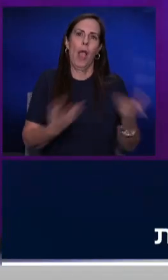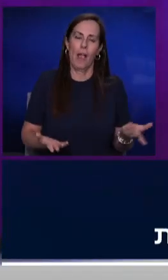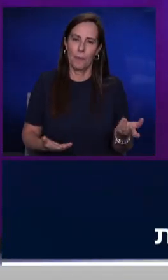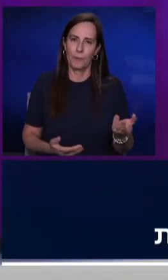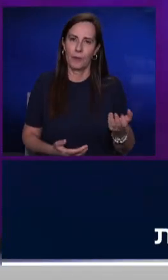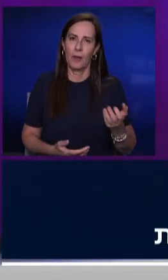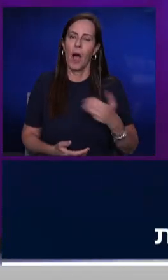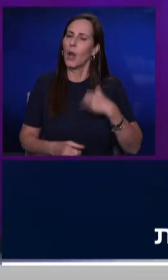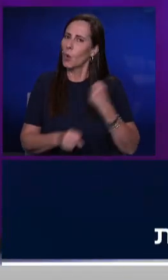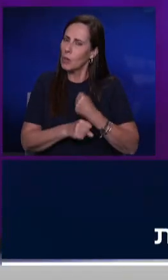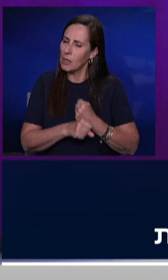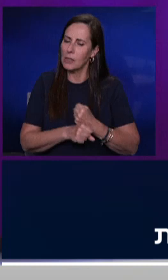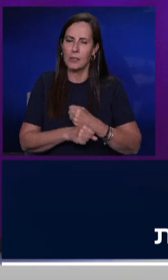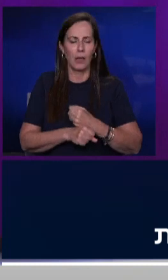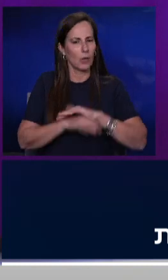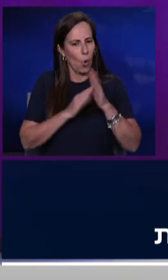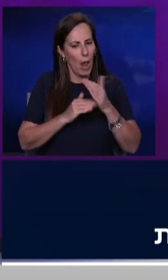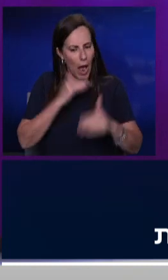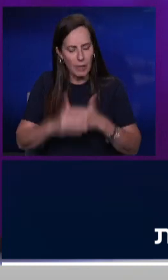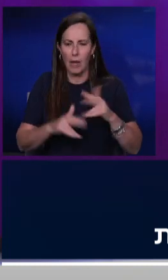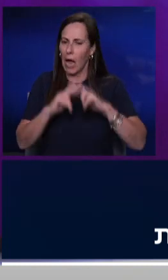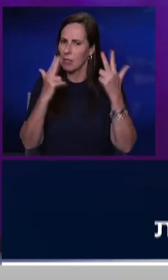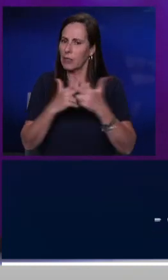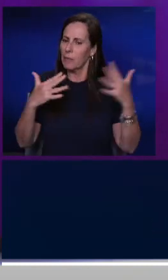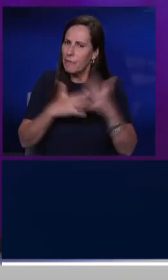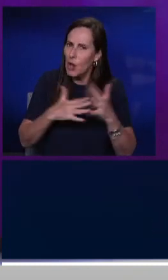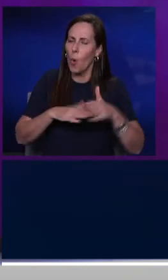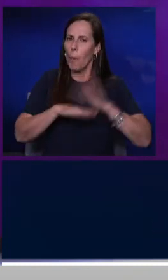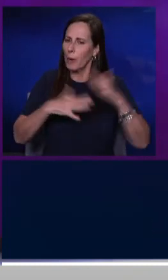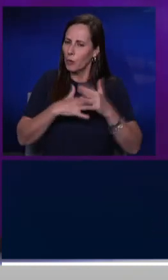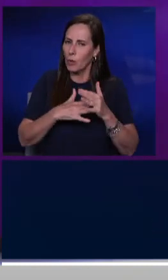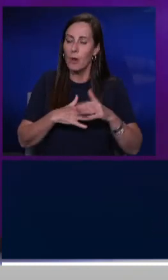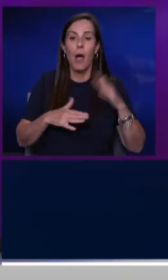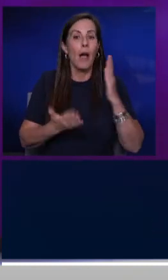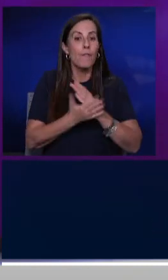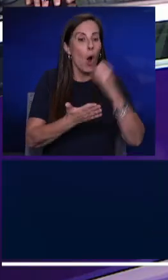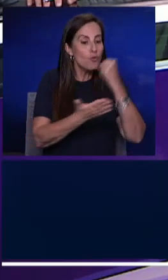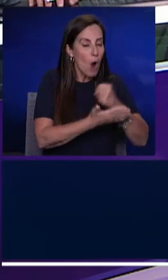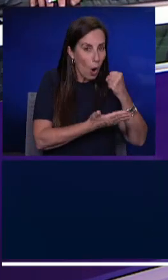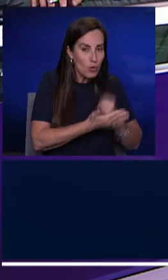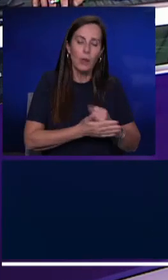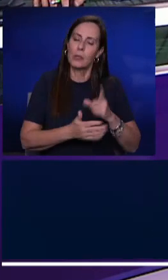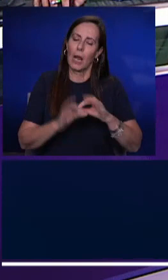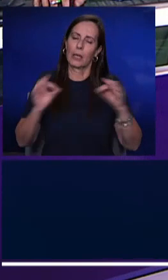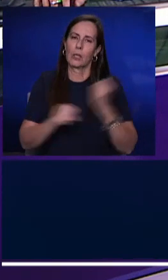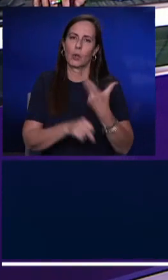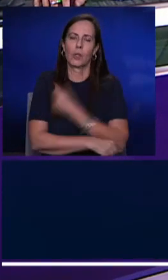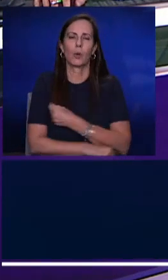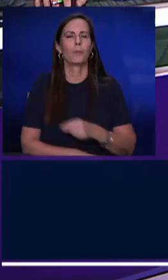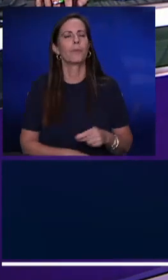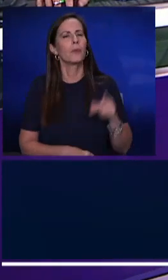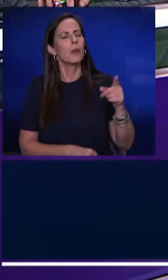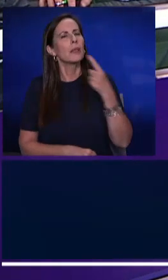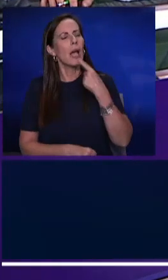תהליך האישורים, הצוותים יחשבו, המומחים. אחת שזה יאושר, אז יהיה נכון להתחיל להתחסן. בוא תסביר לי את